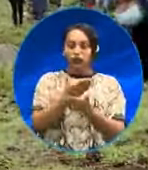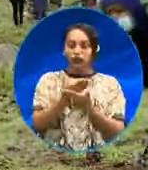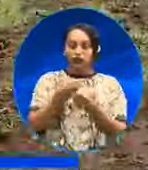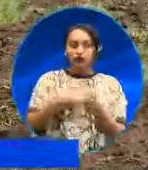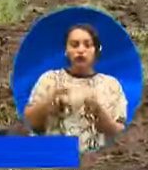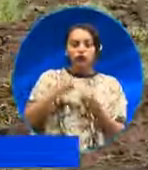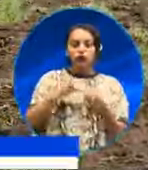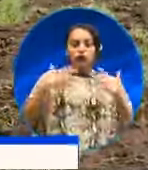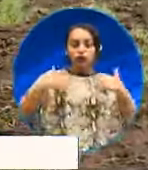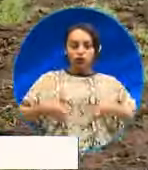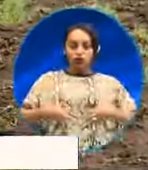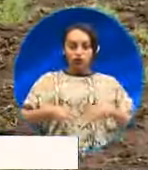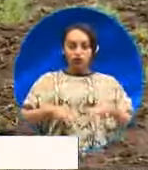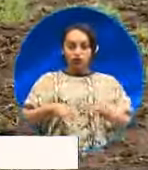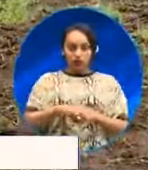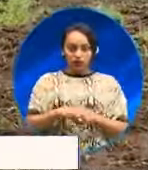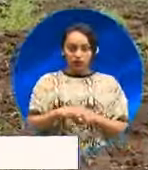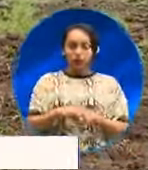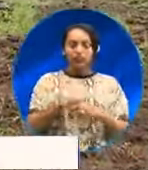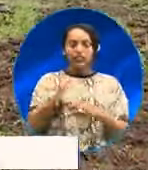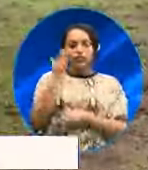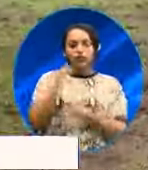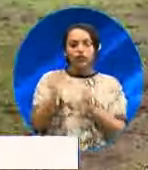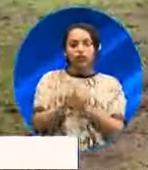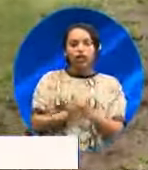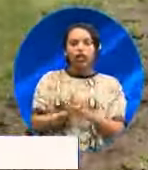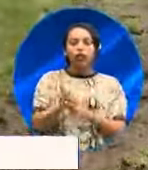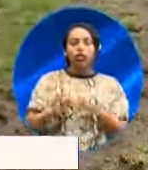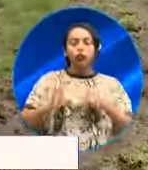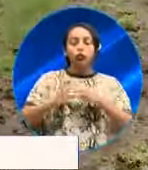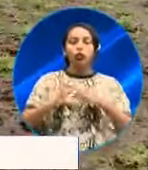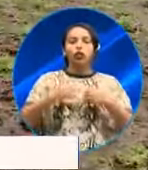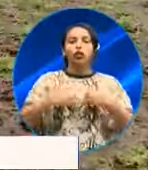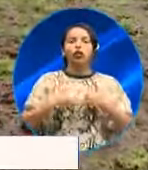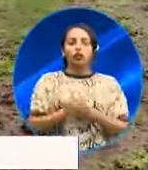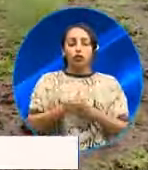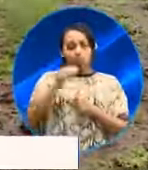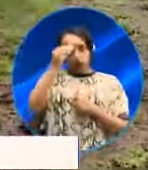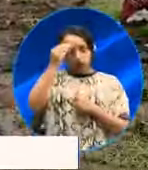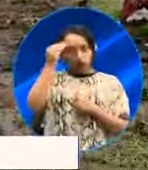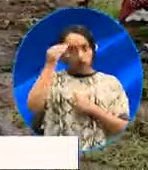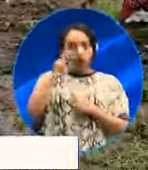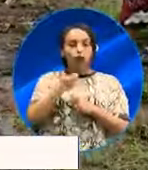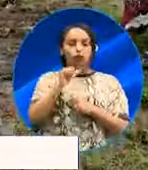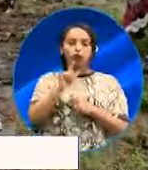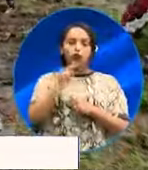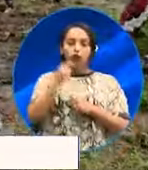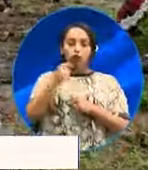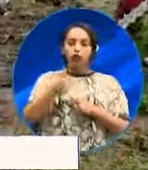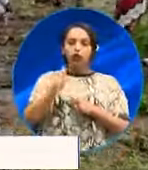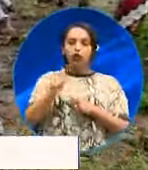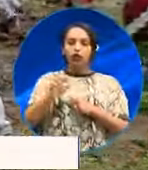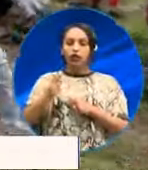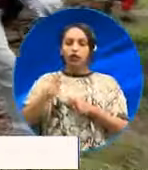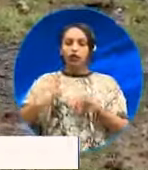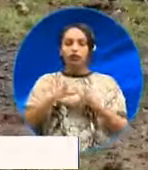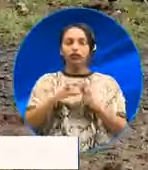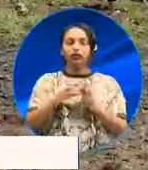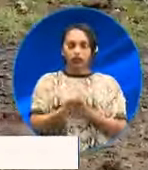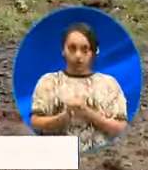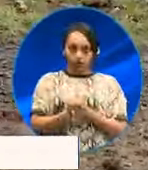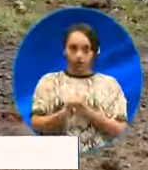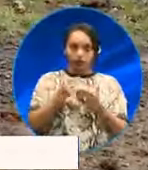ምግብ ጨምሮ የምንለብሰው ልብስ ከዛፎችና ችግኞች ጋር ቀጥተኛ ቁርኝት እንዳለው መዘንጋት አይኖርብንም ያሉት የአቃቂ ቃሊቲ ክፍለ